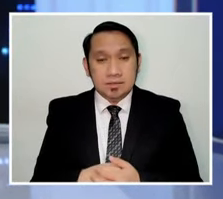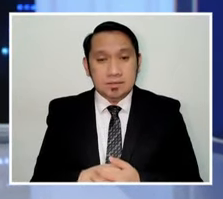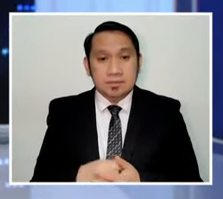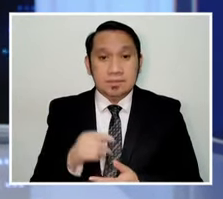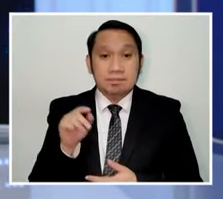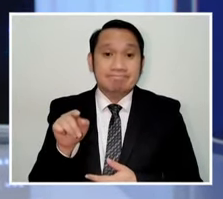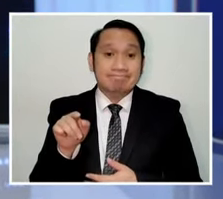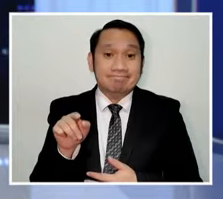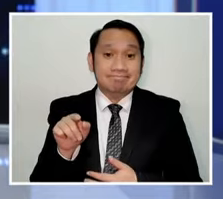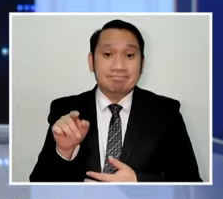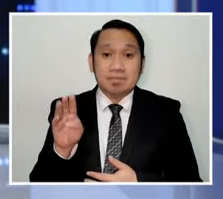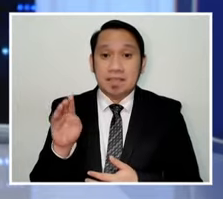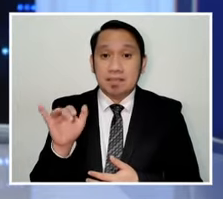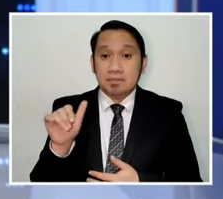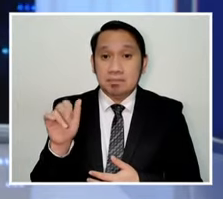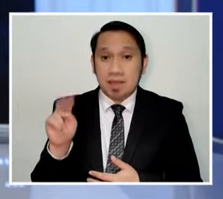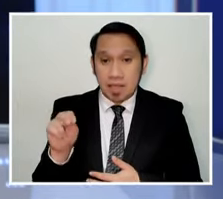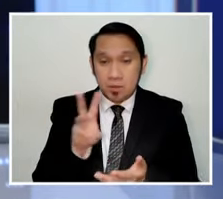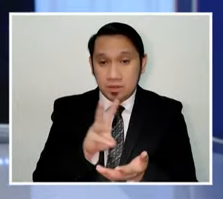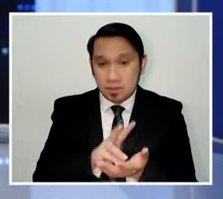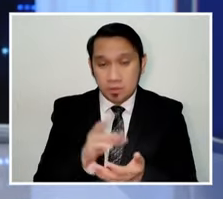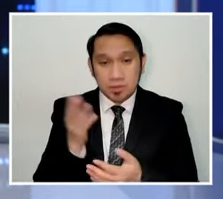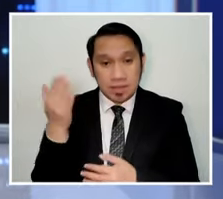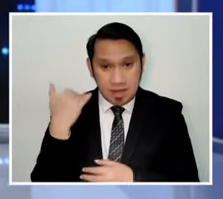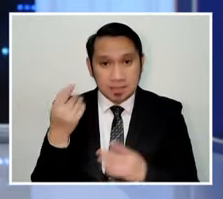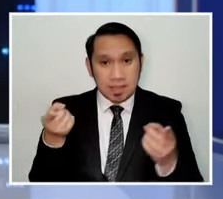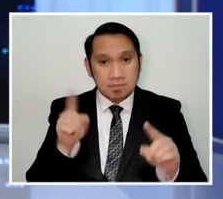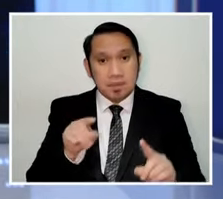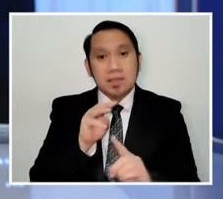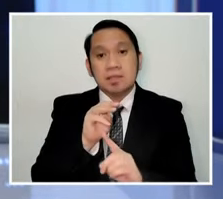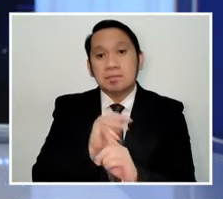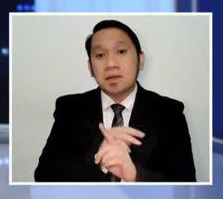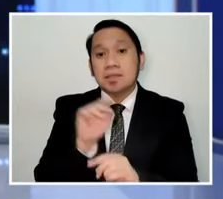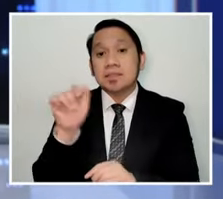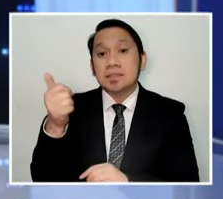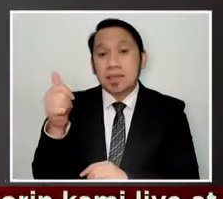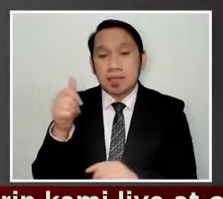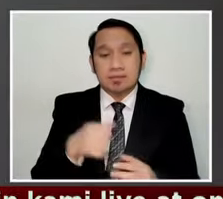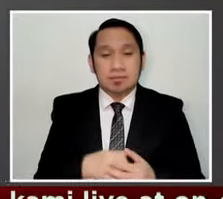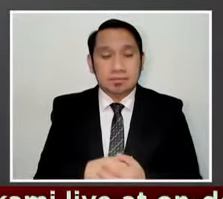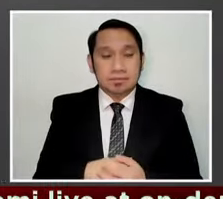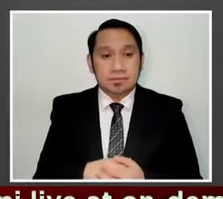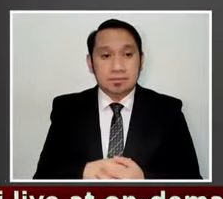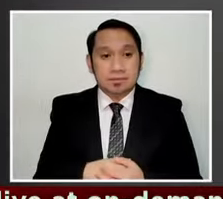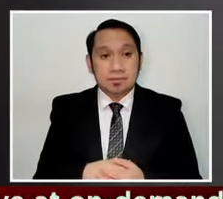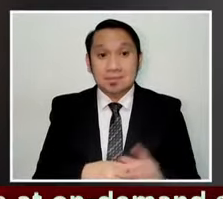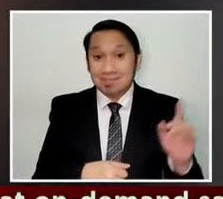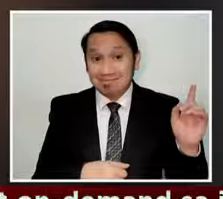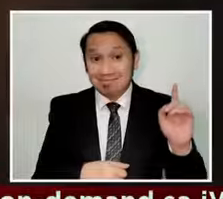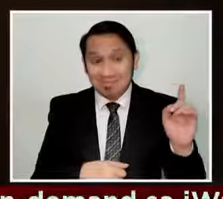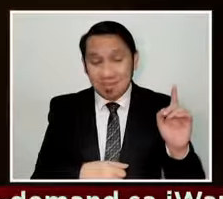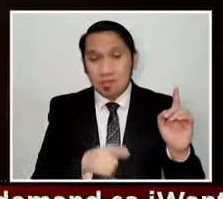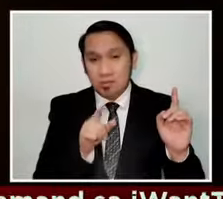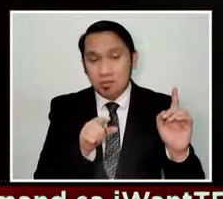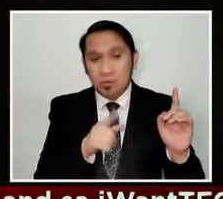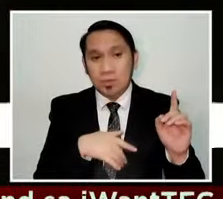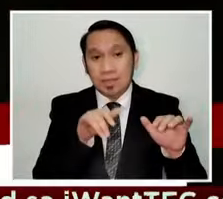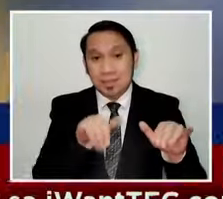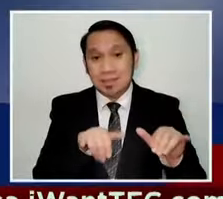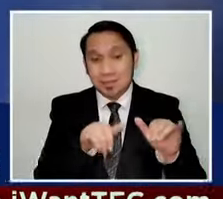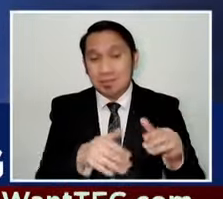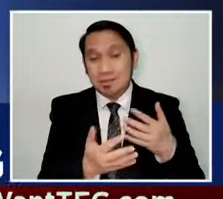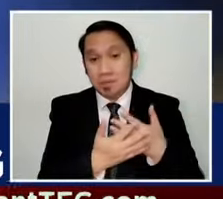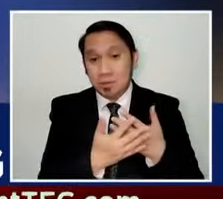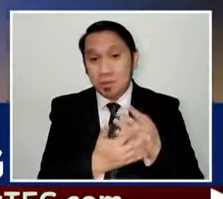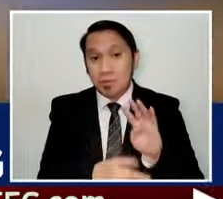bayan ng Bayawan at Basay noong March 10. Natili naman sa custody ng CIDG-NCR field unit ang 4